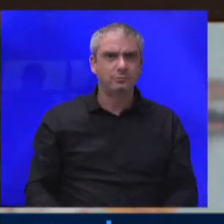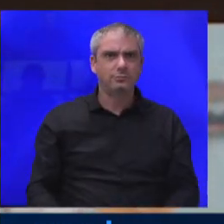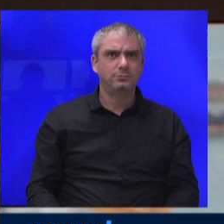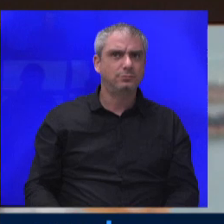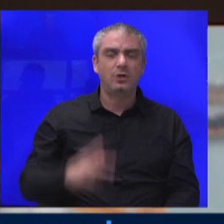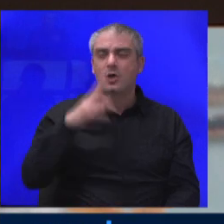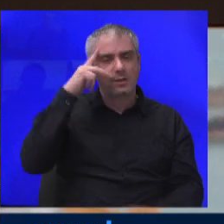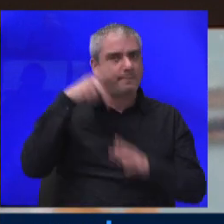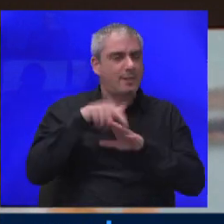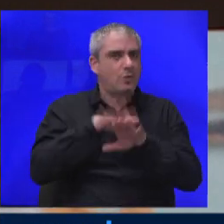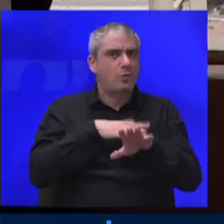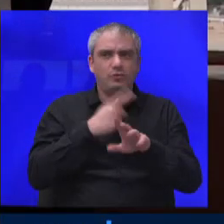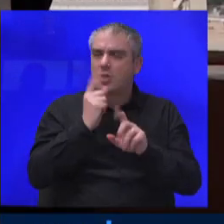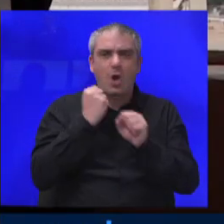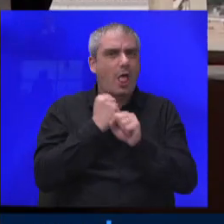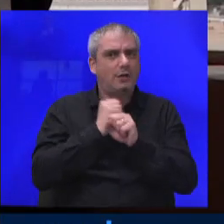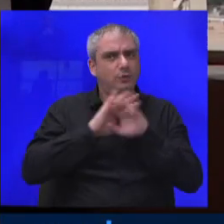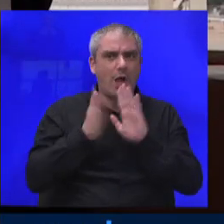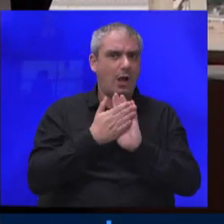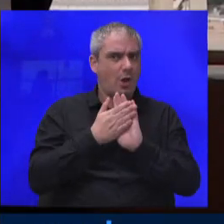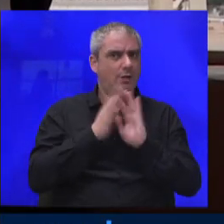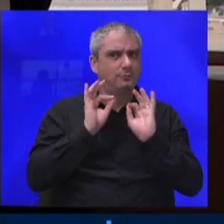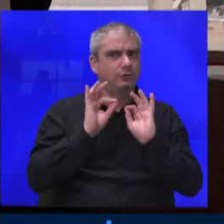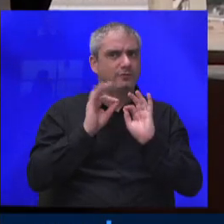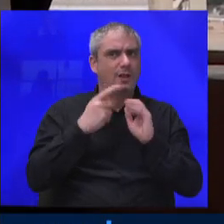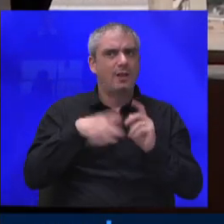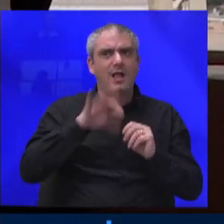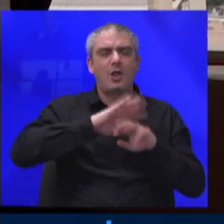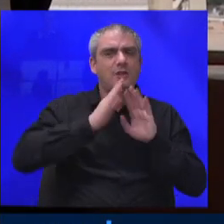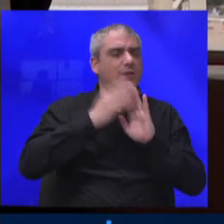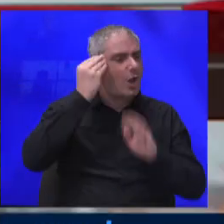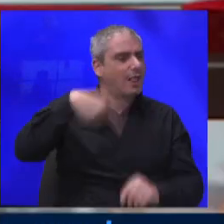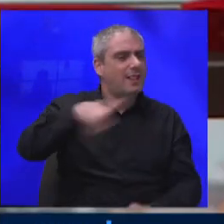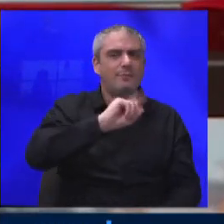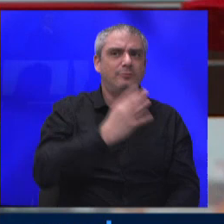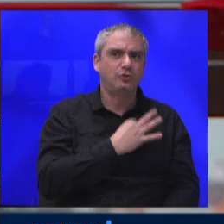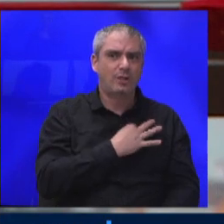מטרידה אותם התחושה שלא נעשה הכל כדי לגלות את כל התלמידות שנפגעו.